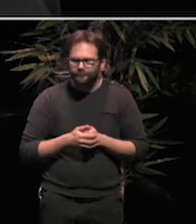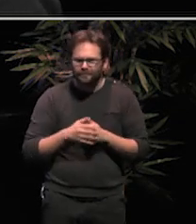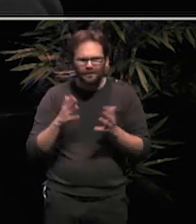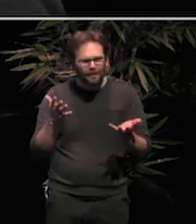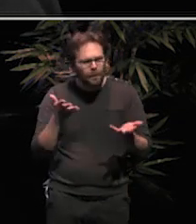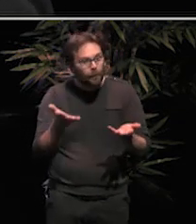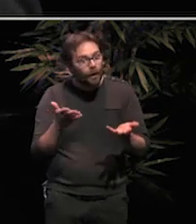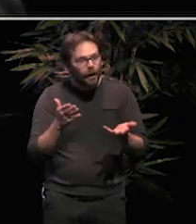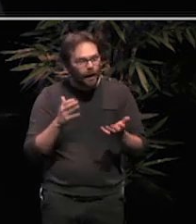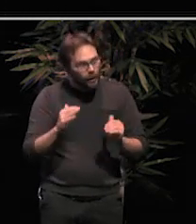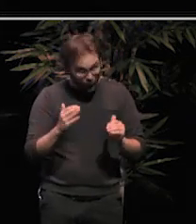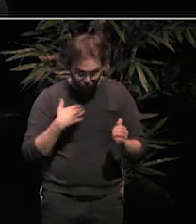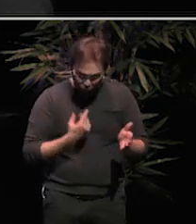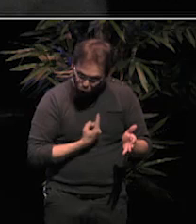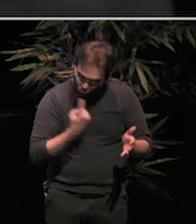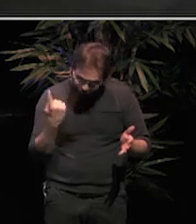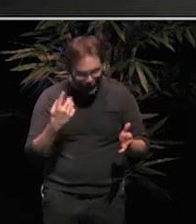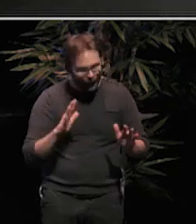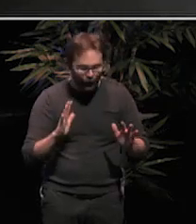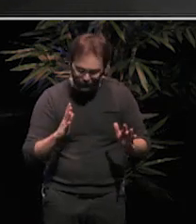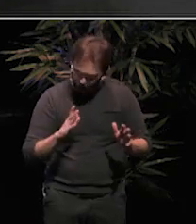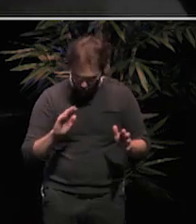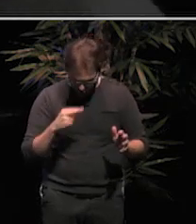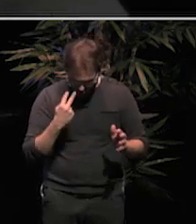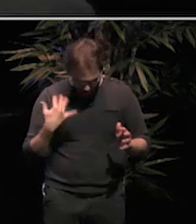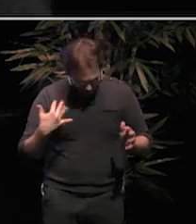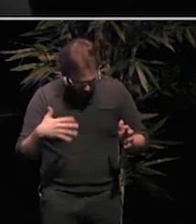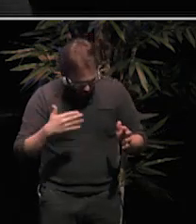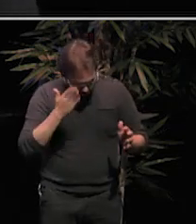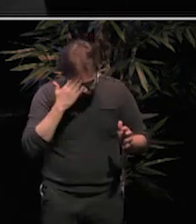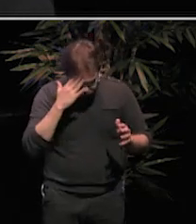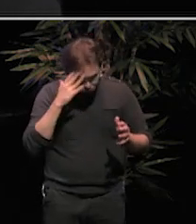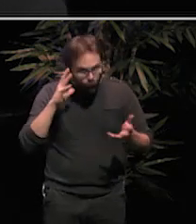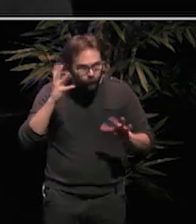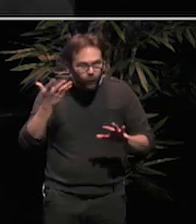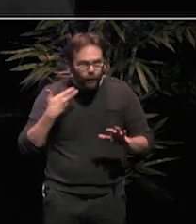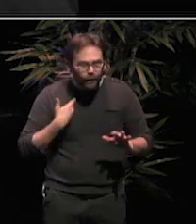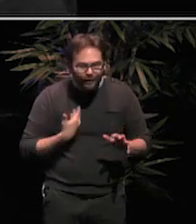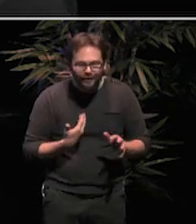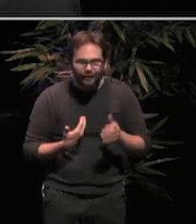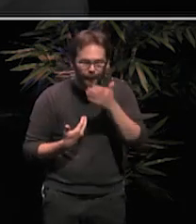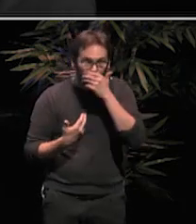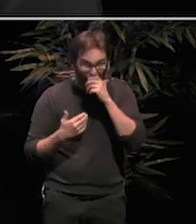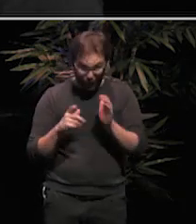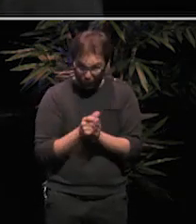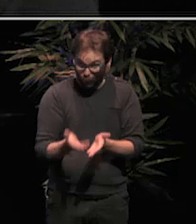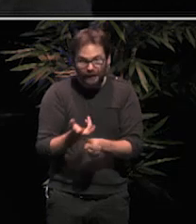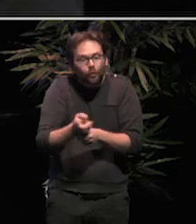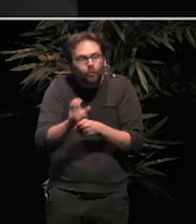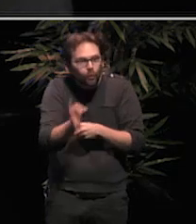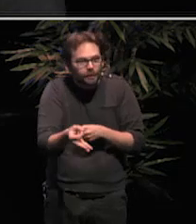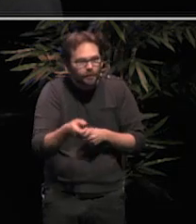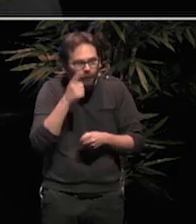là, je suis sur la route du Rhum. Et voilà, ça a été un peu fou. Et c'est des moments où vous vous mettez en danger, forcément, parce